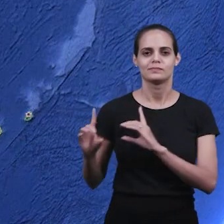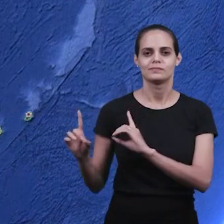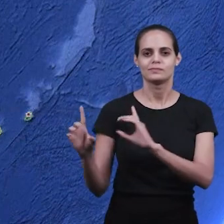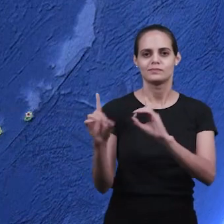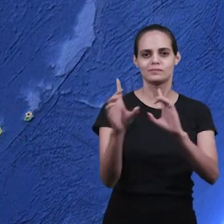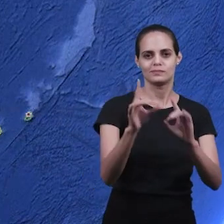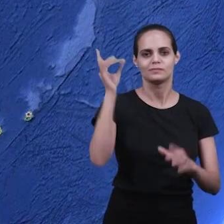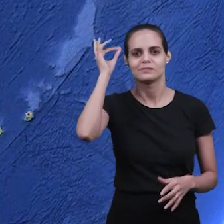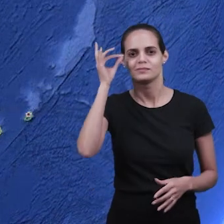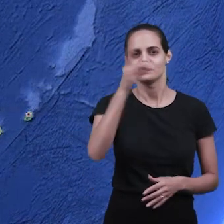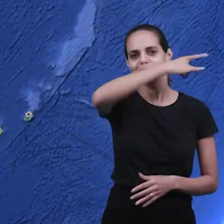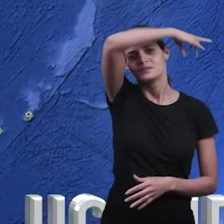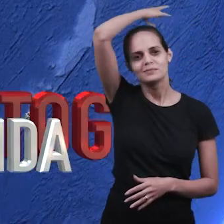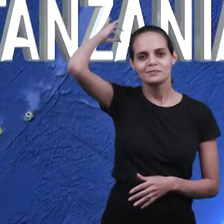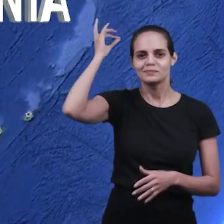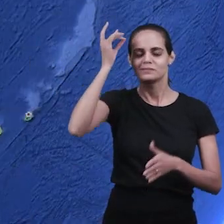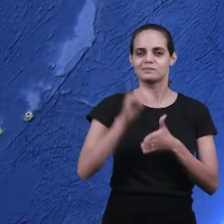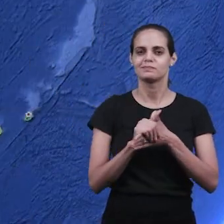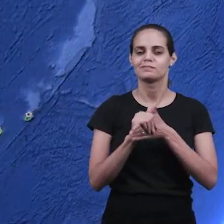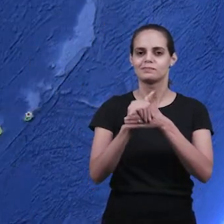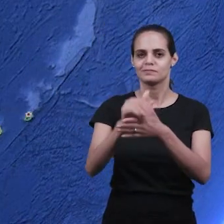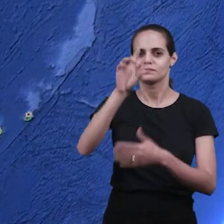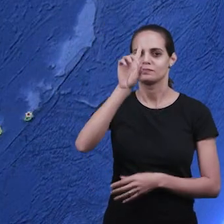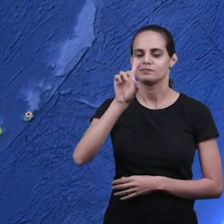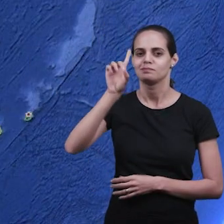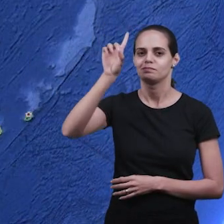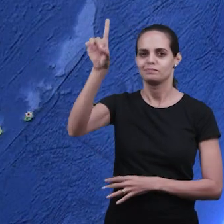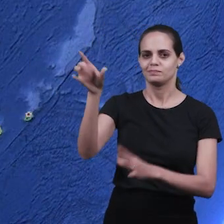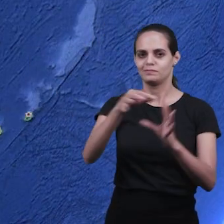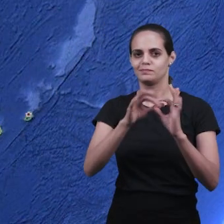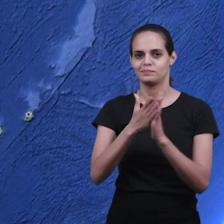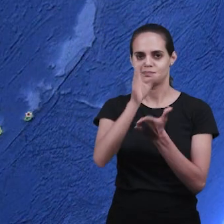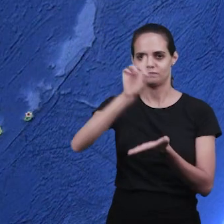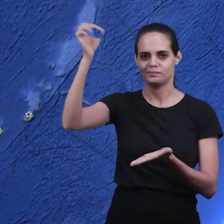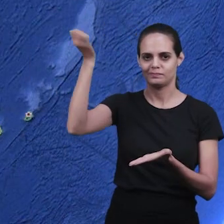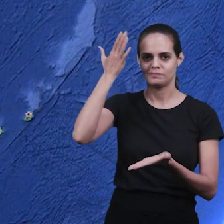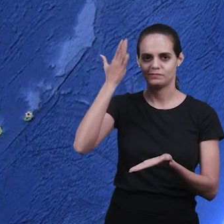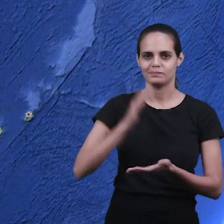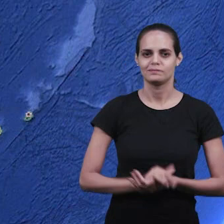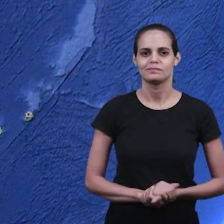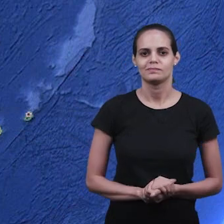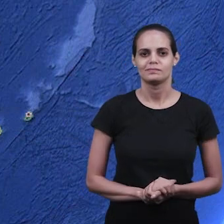la direction du Saint-Esprit de Dieu et unis par la parole vivante.